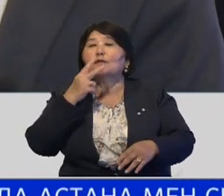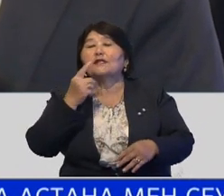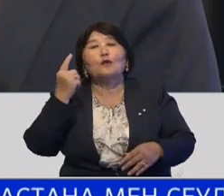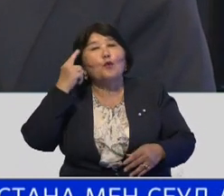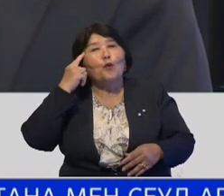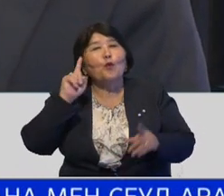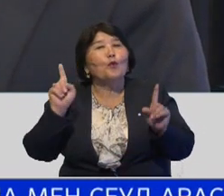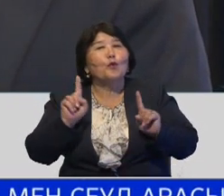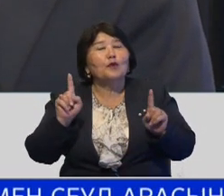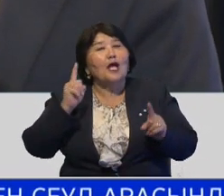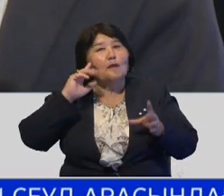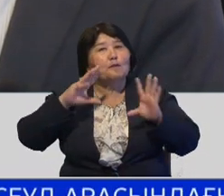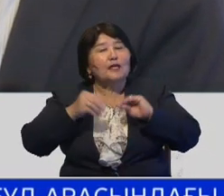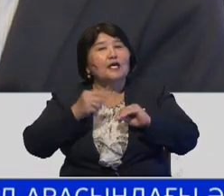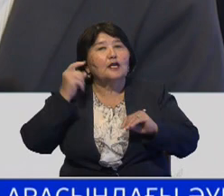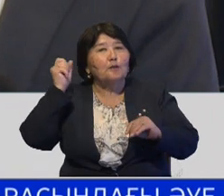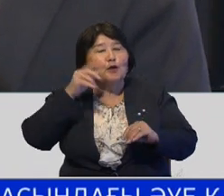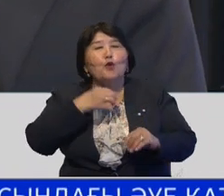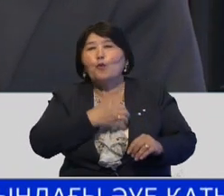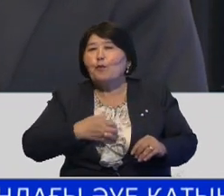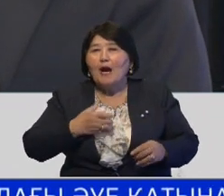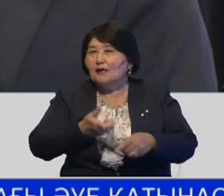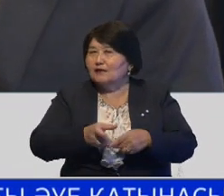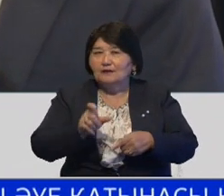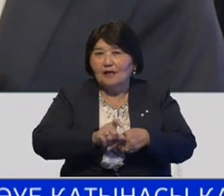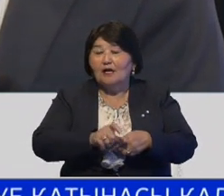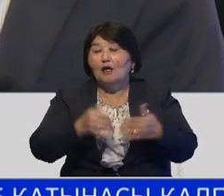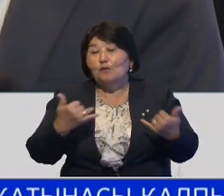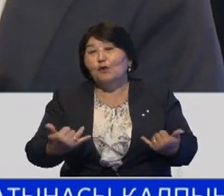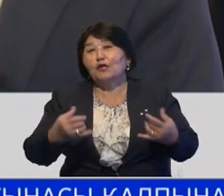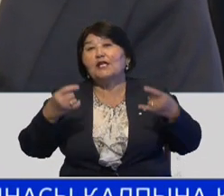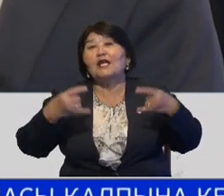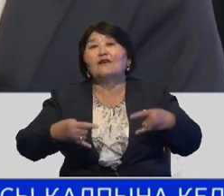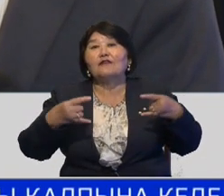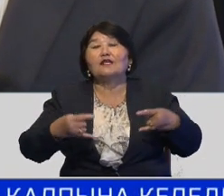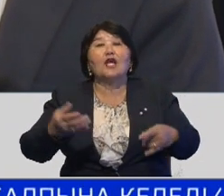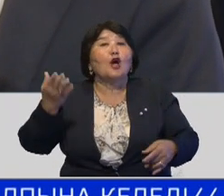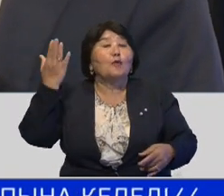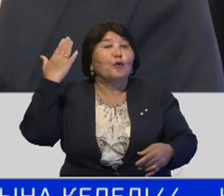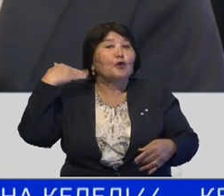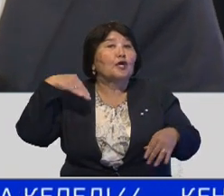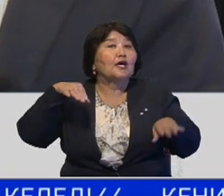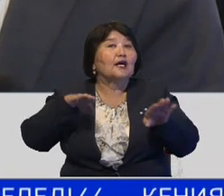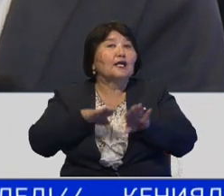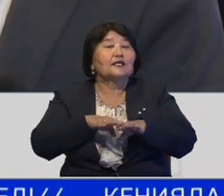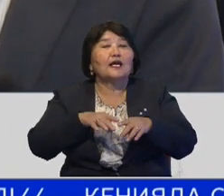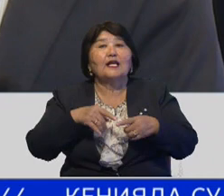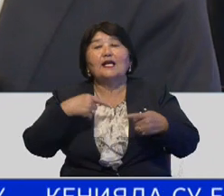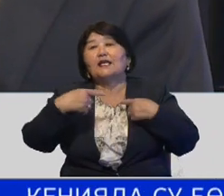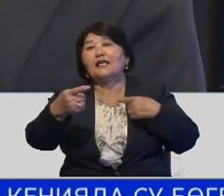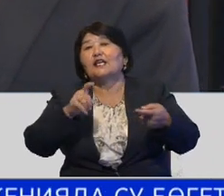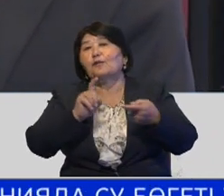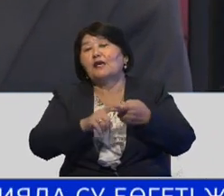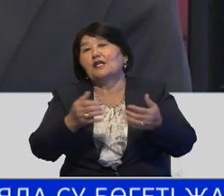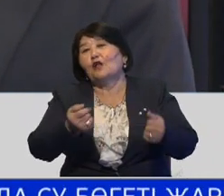енді пікірін білу өте маңызды. Мүмкін эфирде бұрынғыдай енді кері байланыс алу қиын